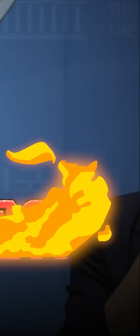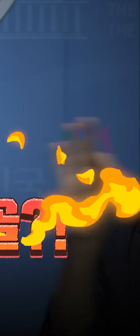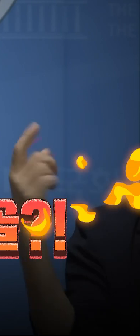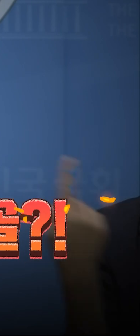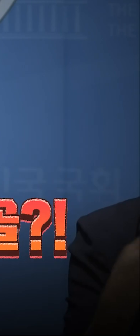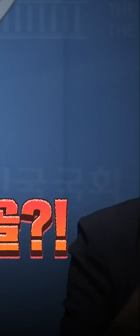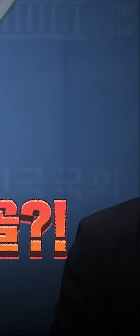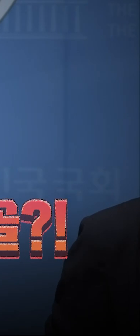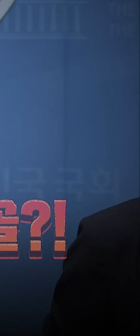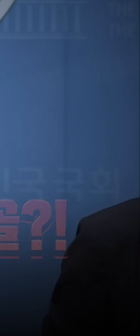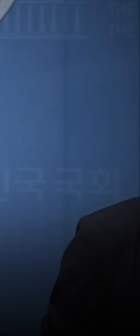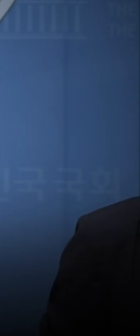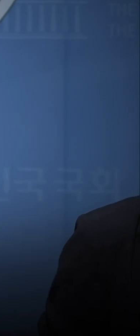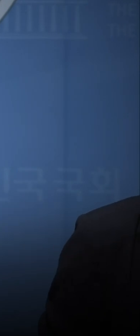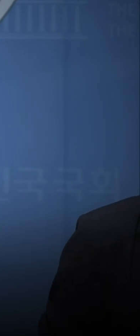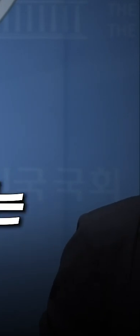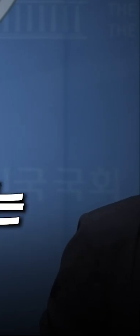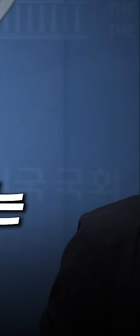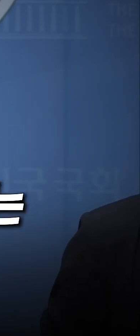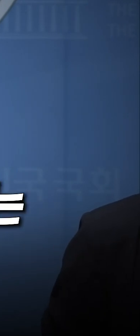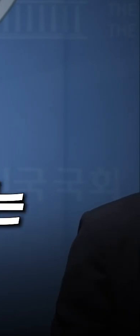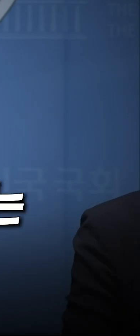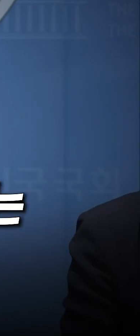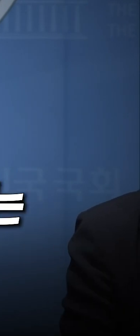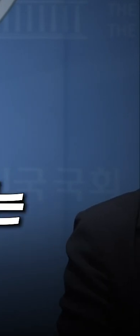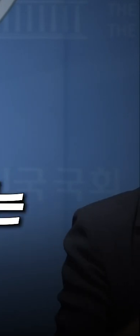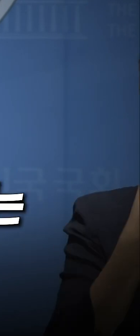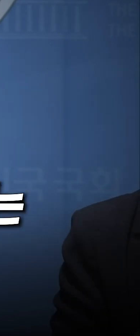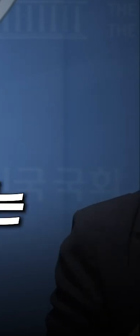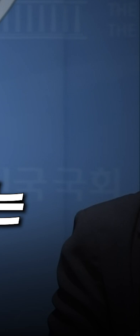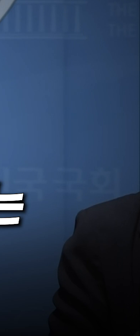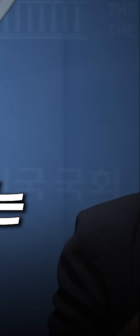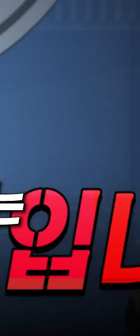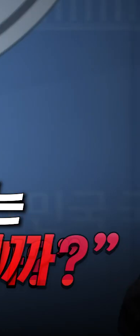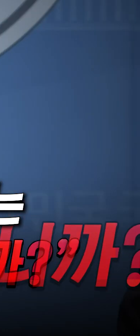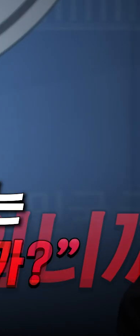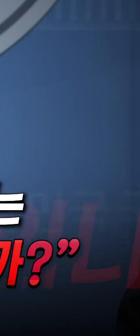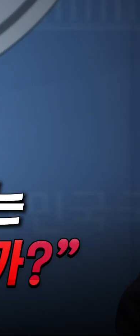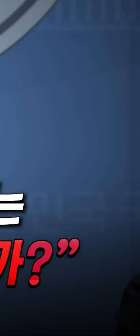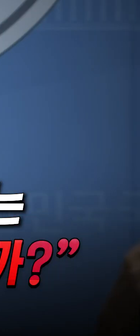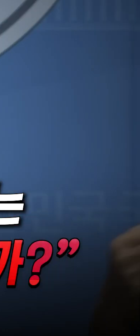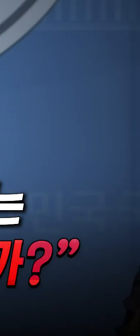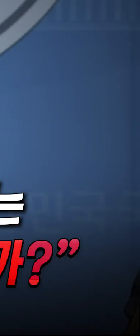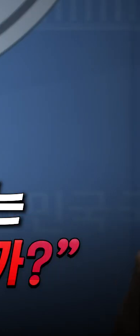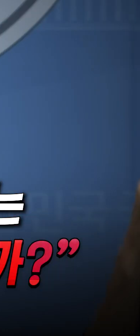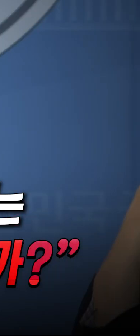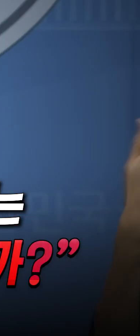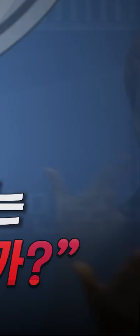꼴 아닙니까 그것도 아니면 귀찮고 힘든건 하지 않다는게